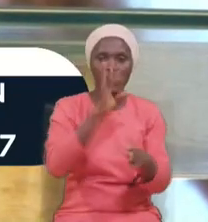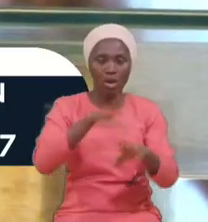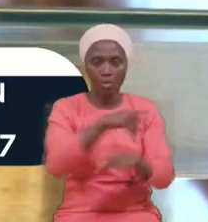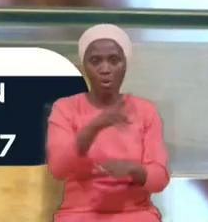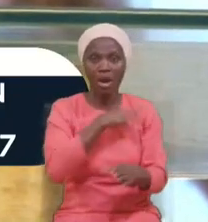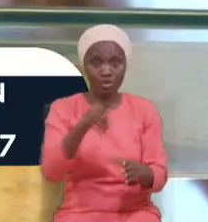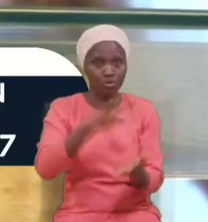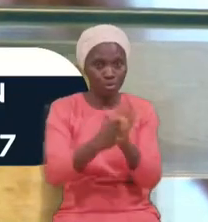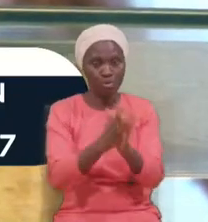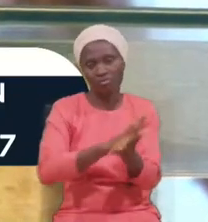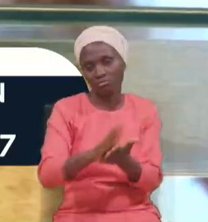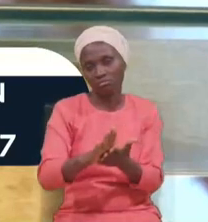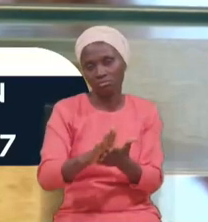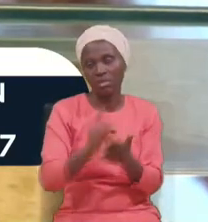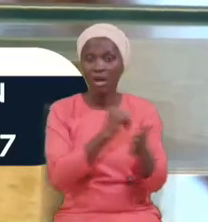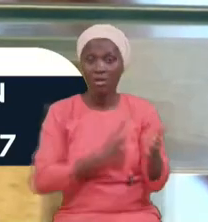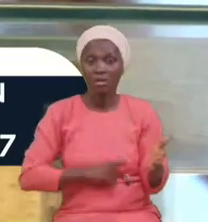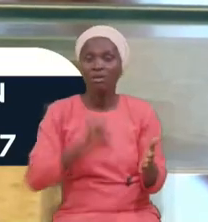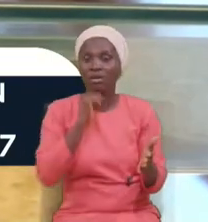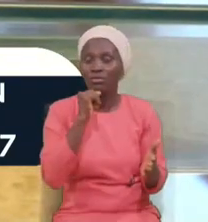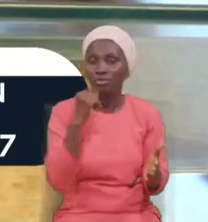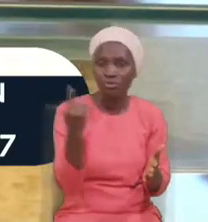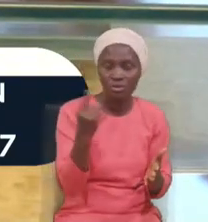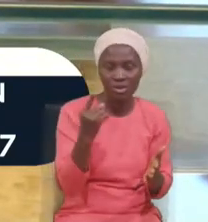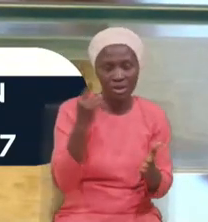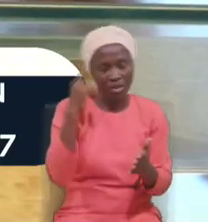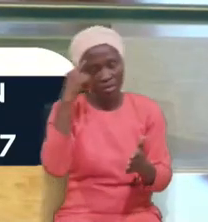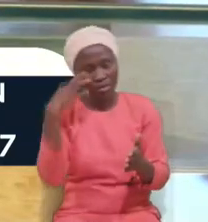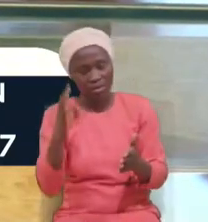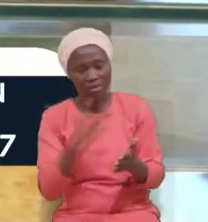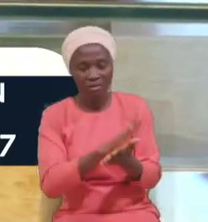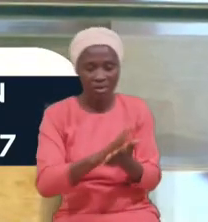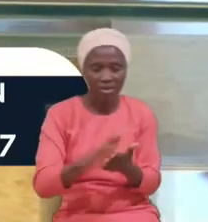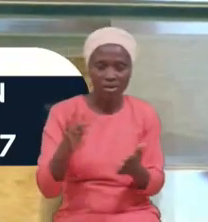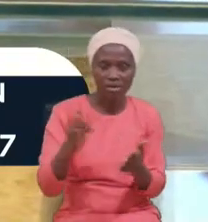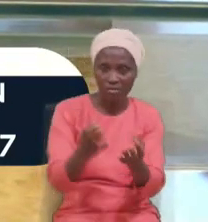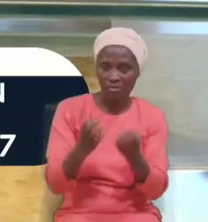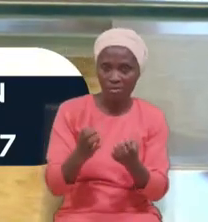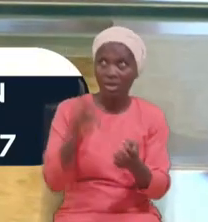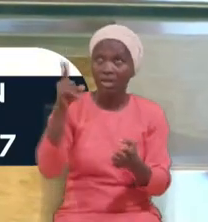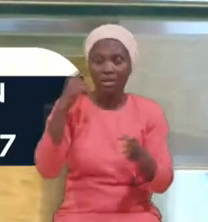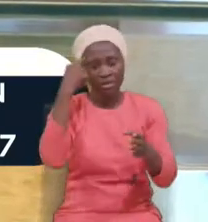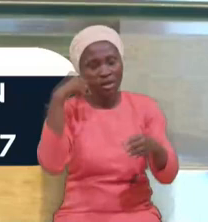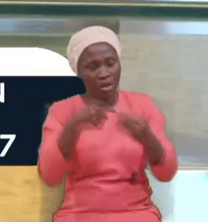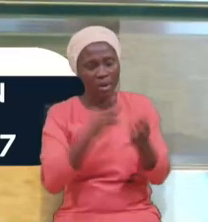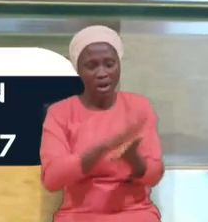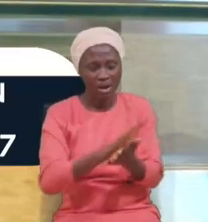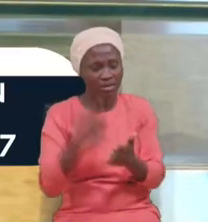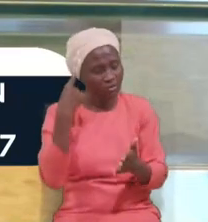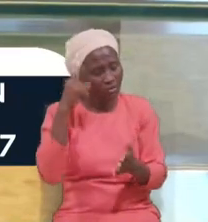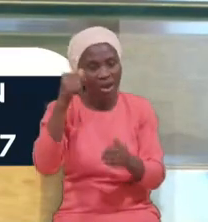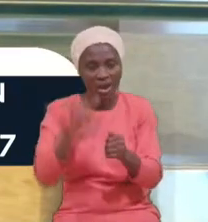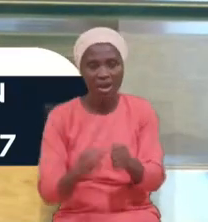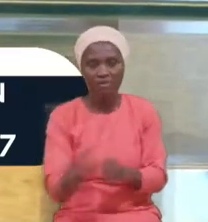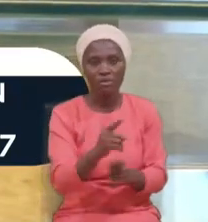le Seigneur. Non seulement il parle, il pense à la purification, mais à la purification, ou